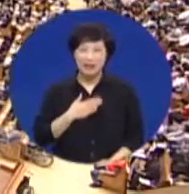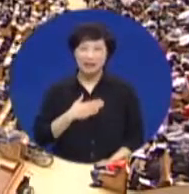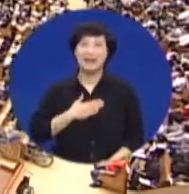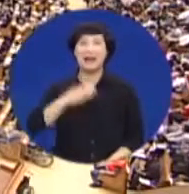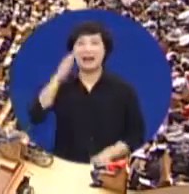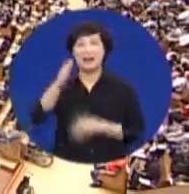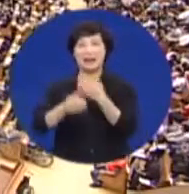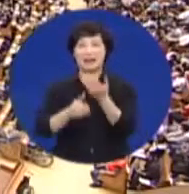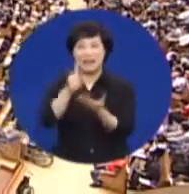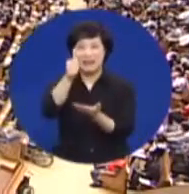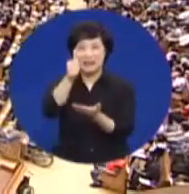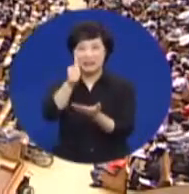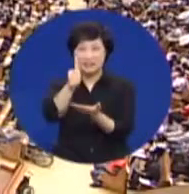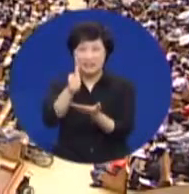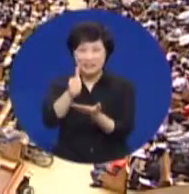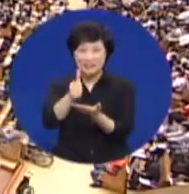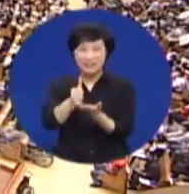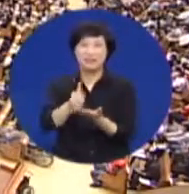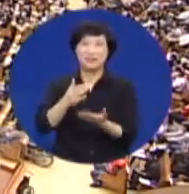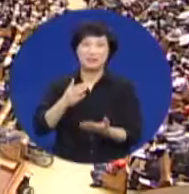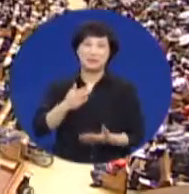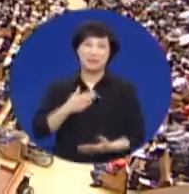나의